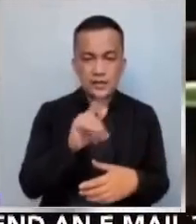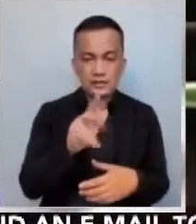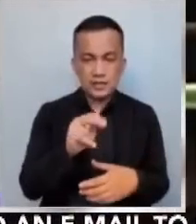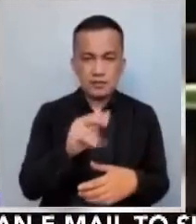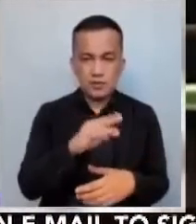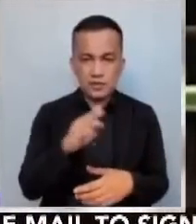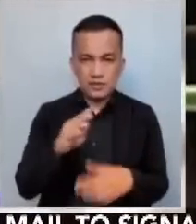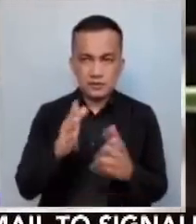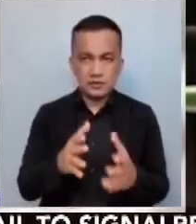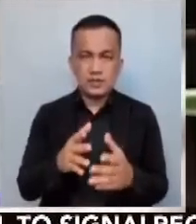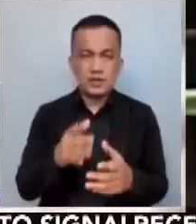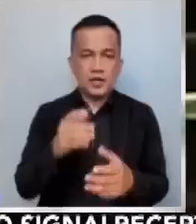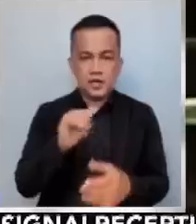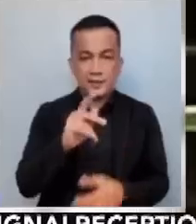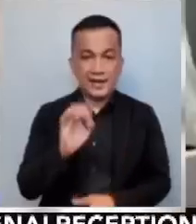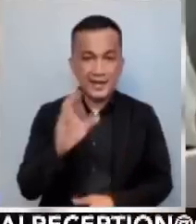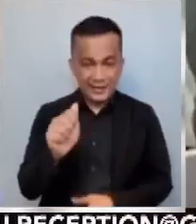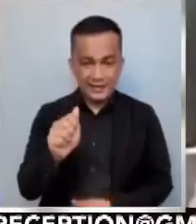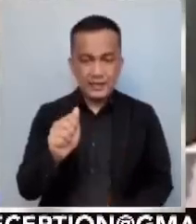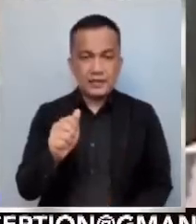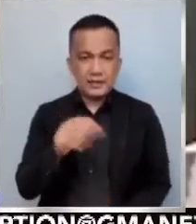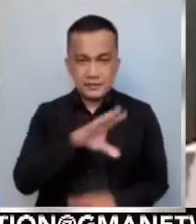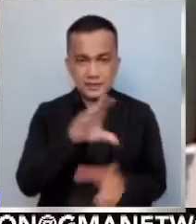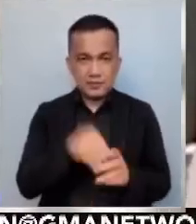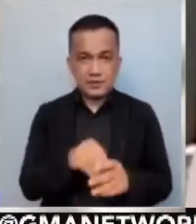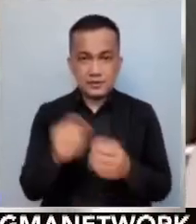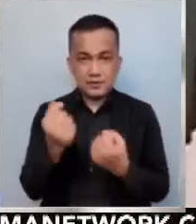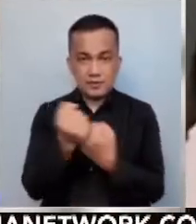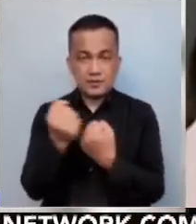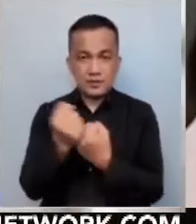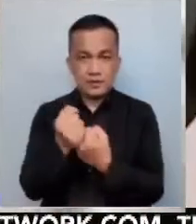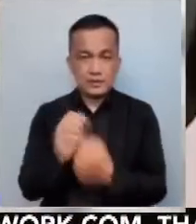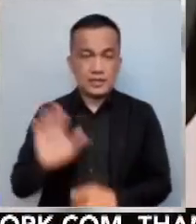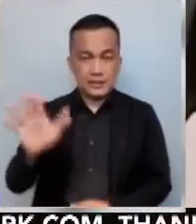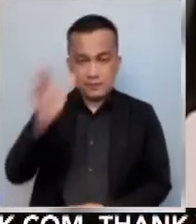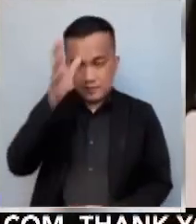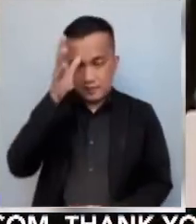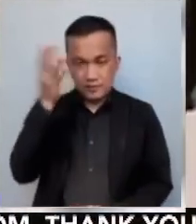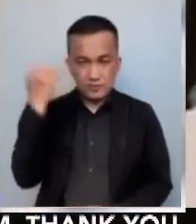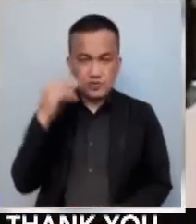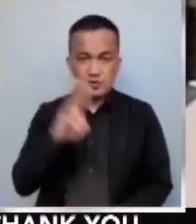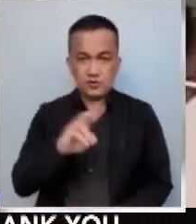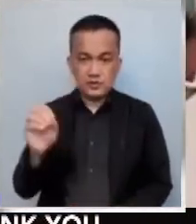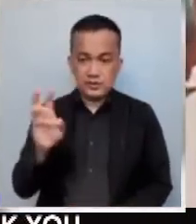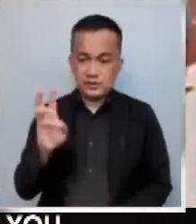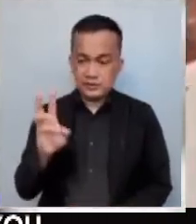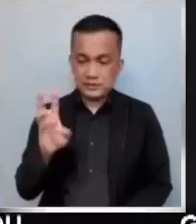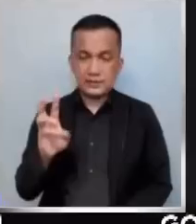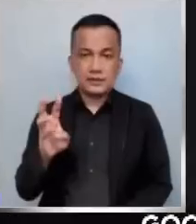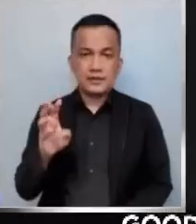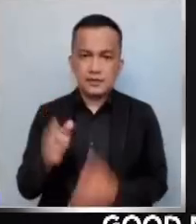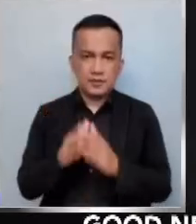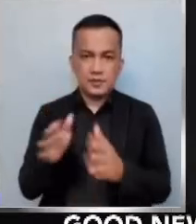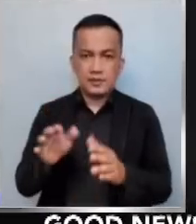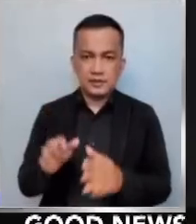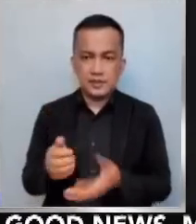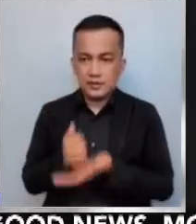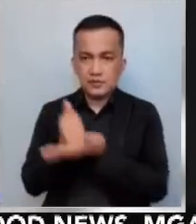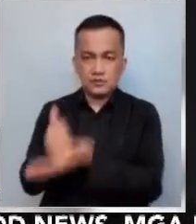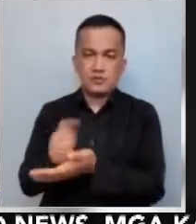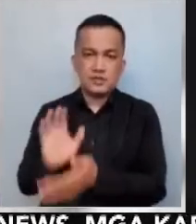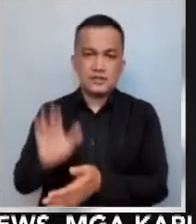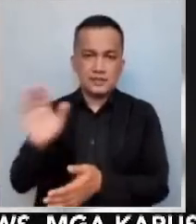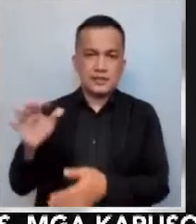o Abaka. Kabilang sila sa mga sumuporta sa kanyang ama noong 2016 at may malaking naitulong din sa kanyang